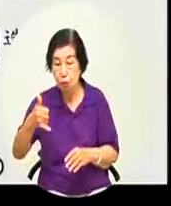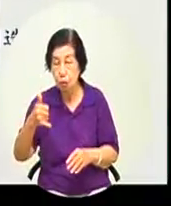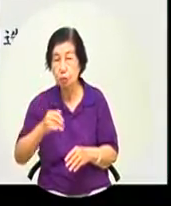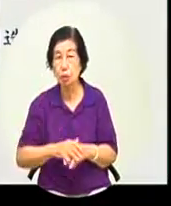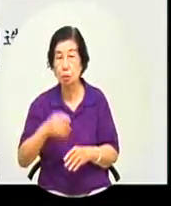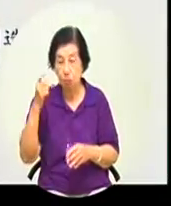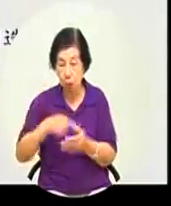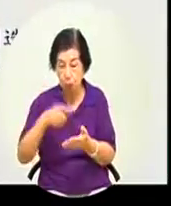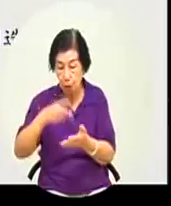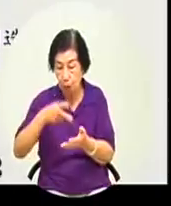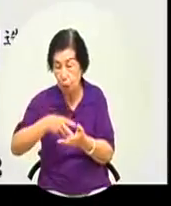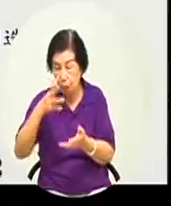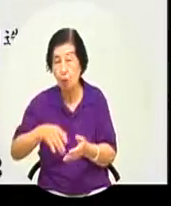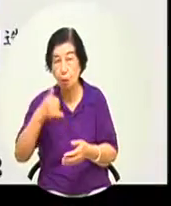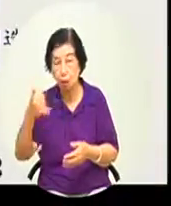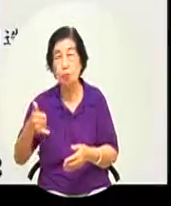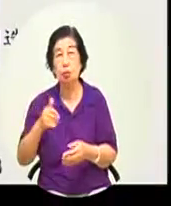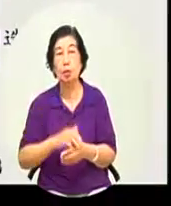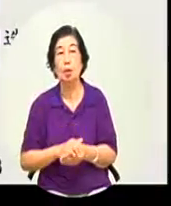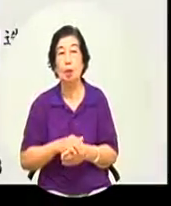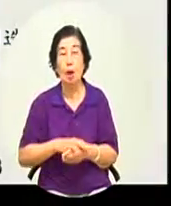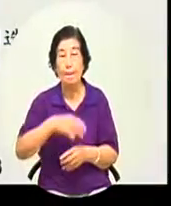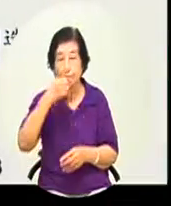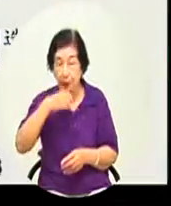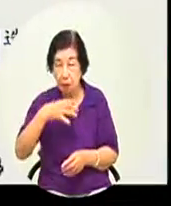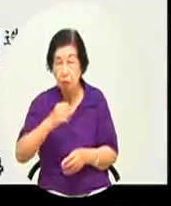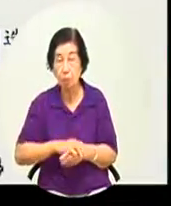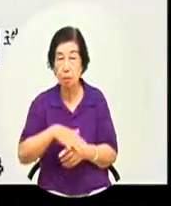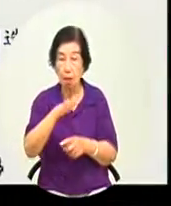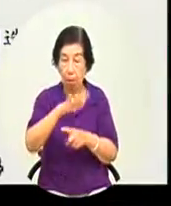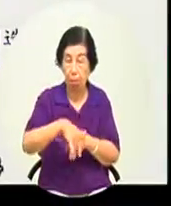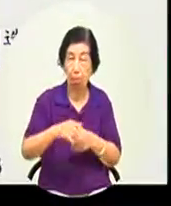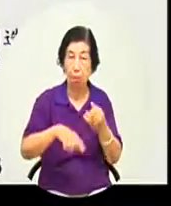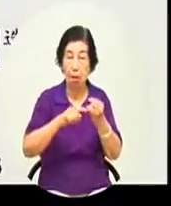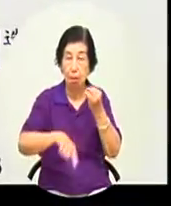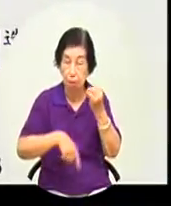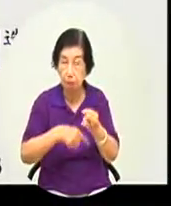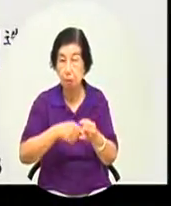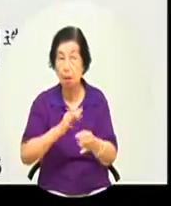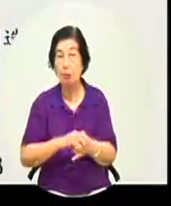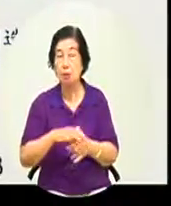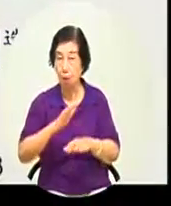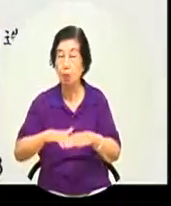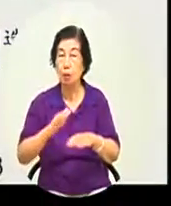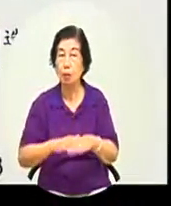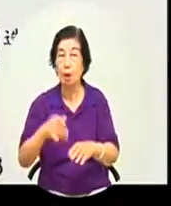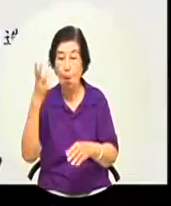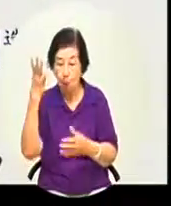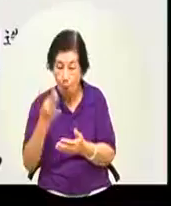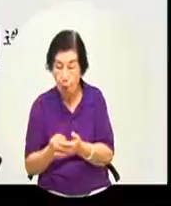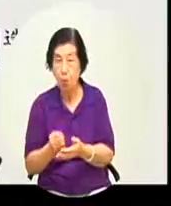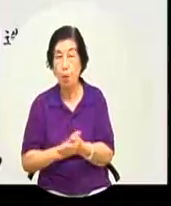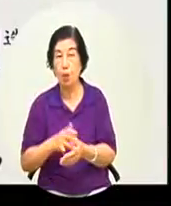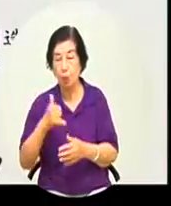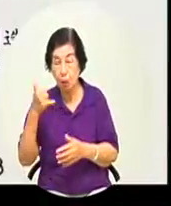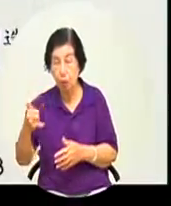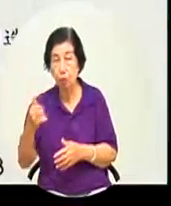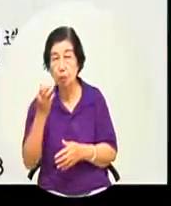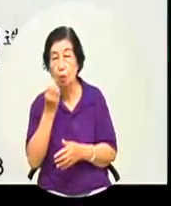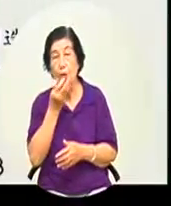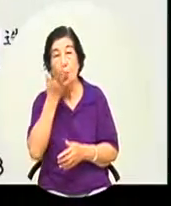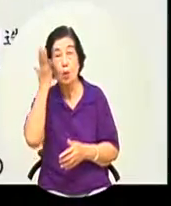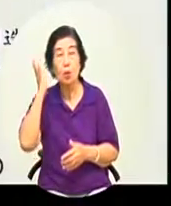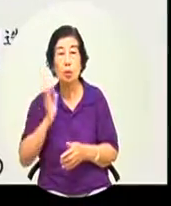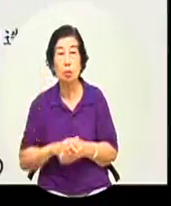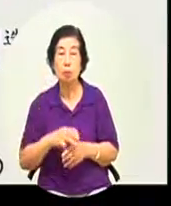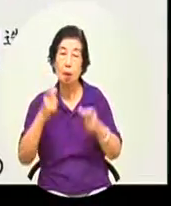屏东会 哦，肯定会一去再去哦。那高雄会不会一去再去？是不是？那你如何？因为我们刚刚所讲